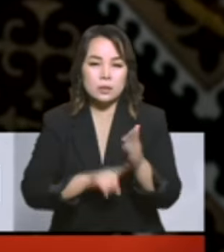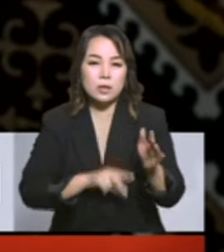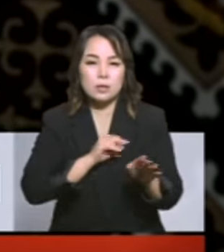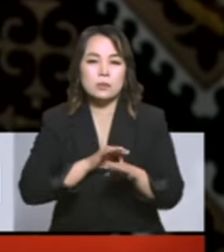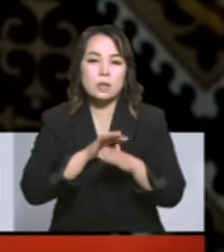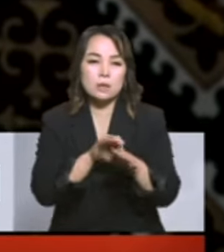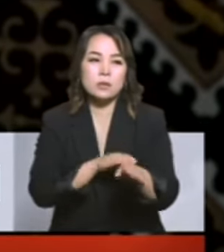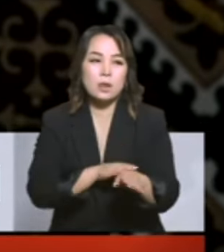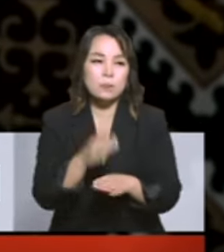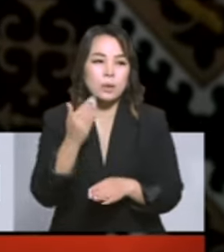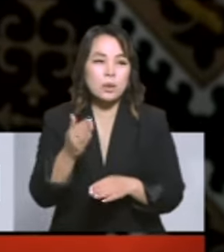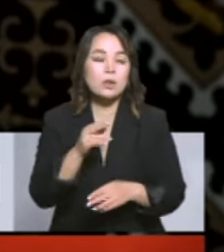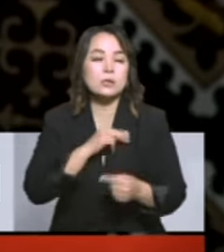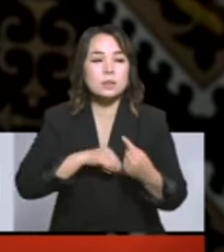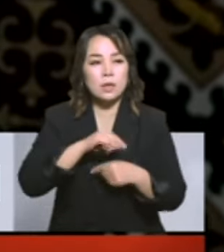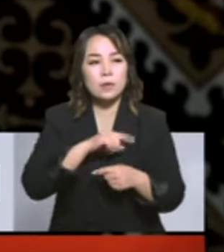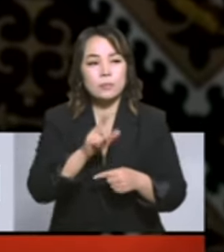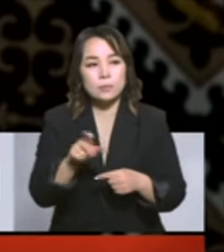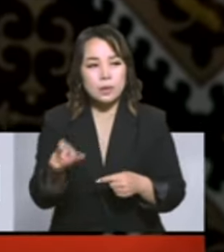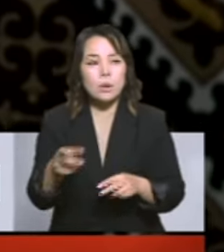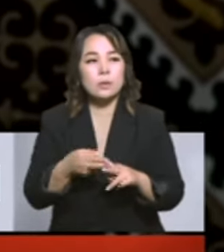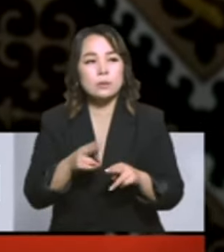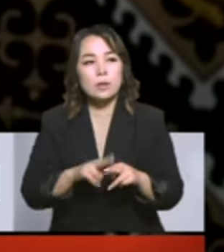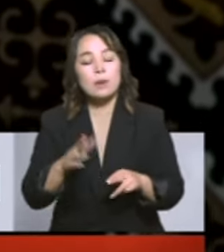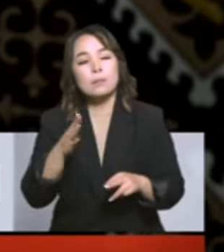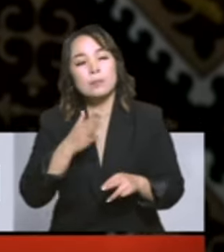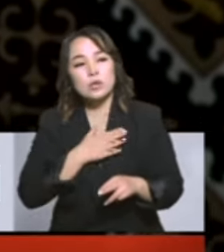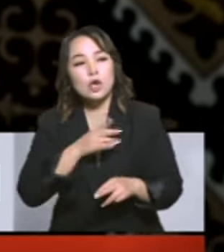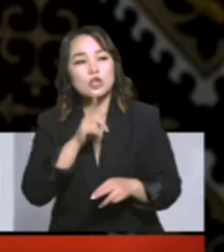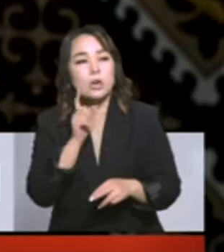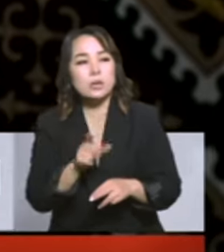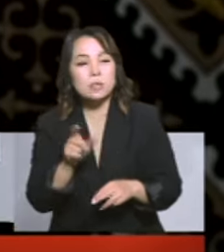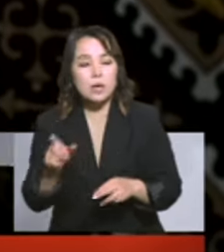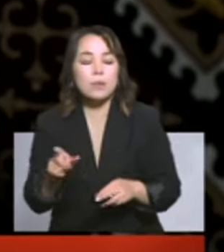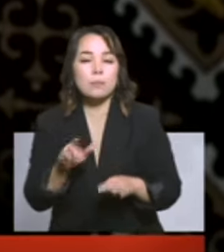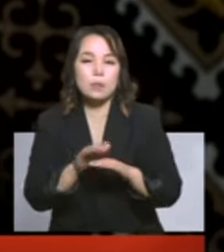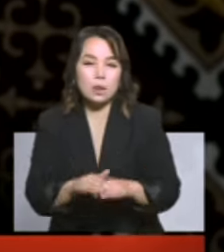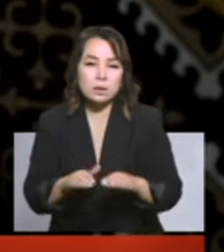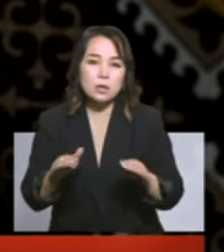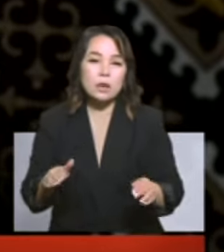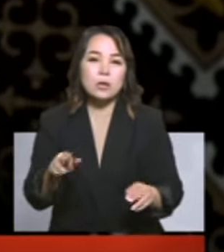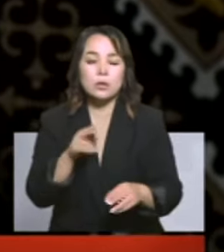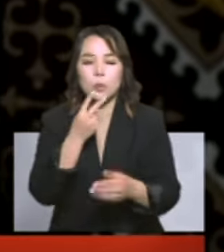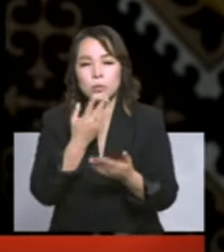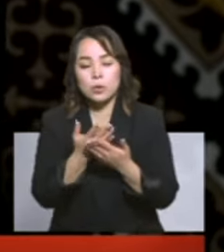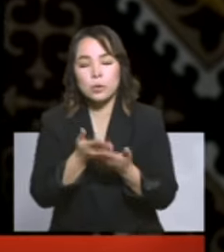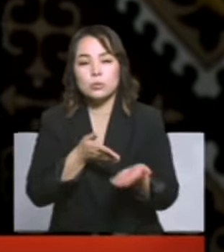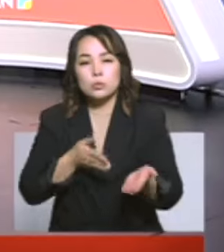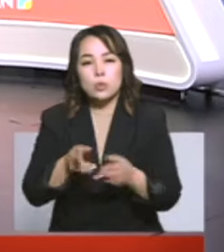үшін, іскер болу үшін біз жастарымызға, балаларымызға жұмыс істеуіміз керек.